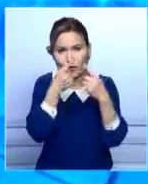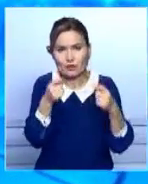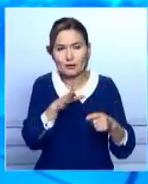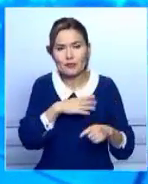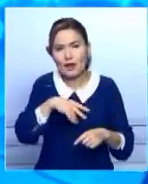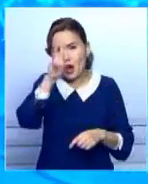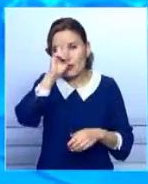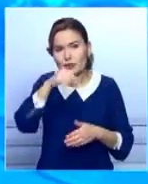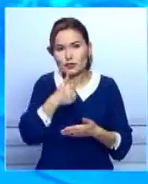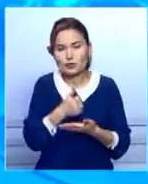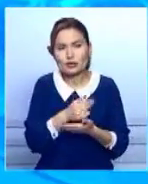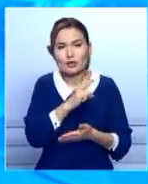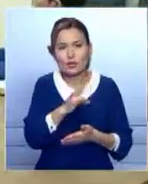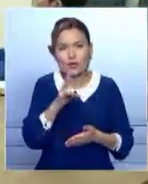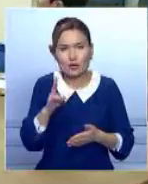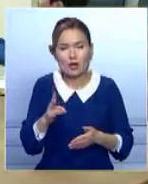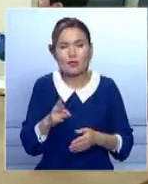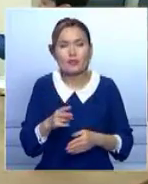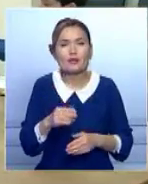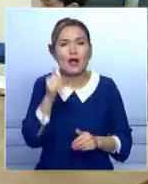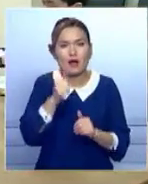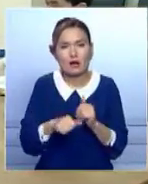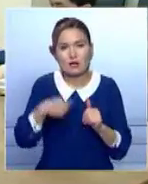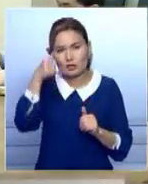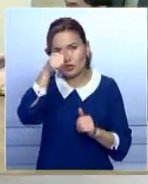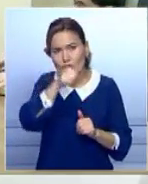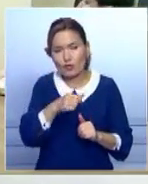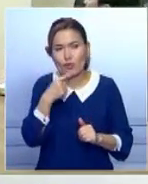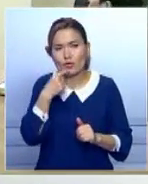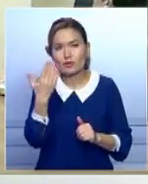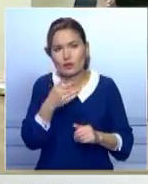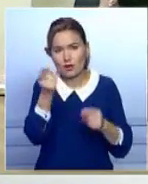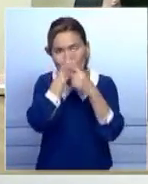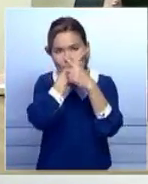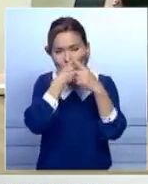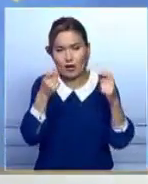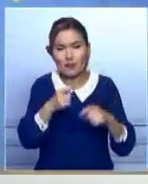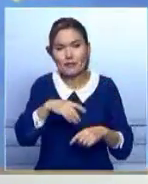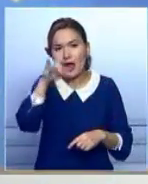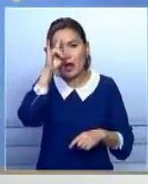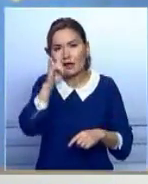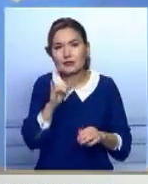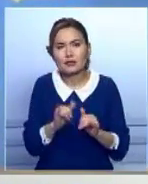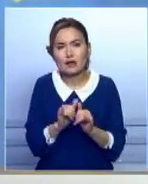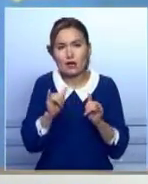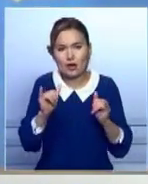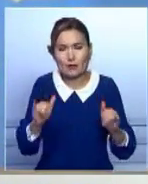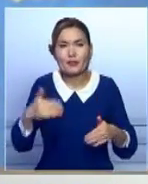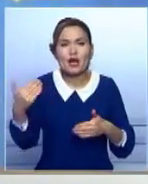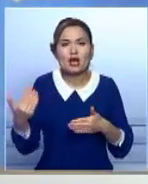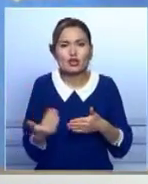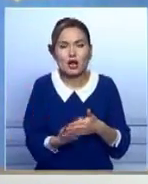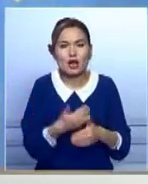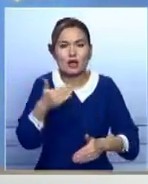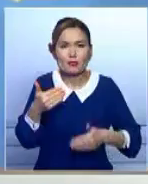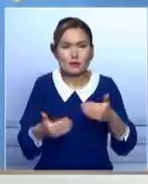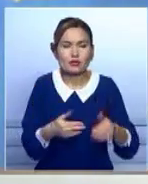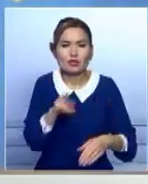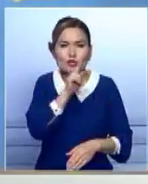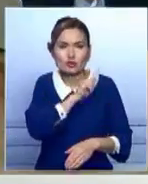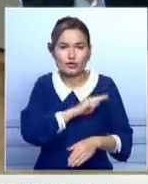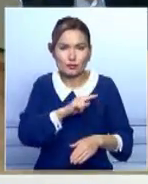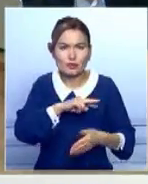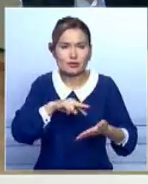кезеңі. Мемлекет басшысы кезекті жолдауында заман талаптарына сай жаһандық даму үдерістерін қамти отырып, жаңа белестерді бағындыруды көздеп